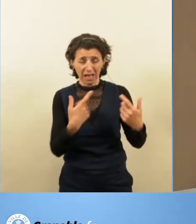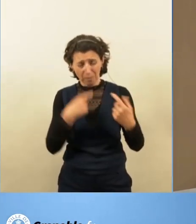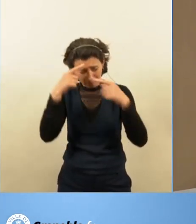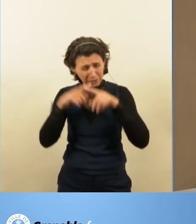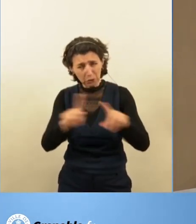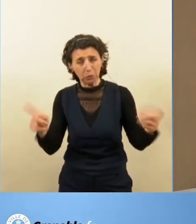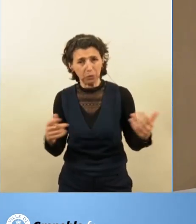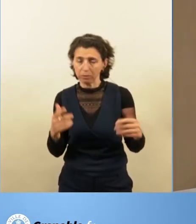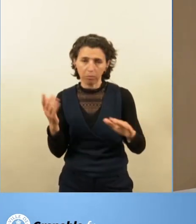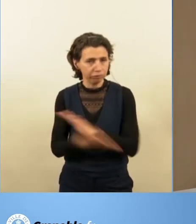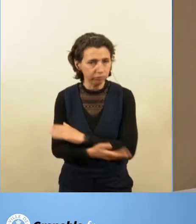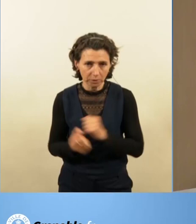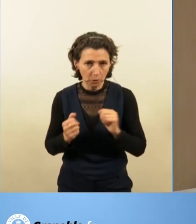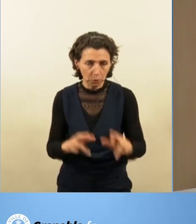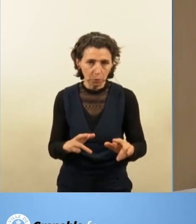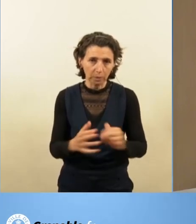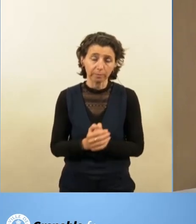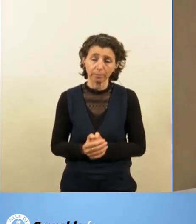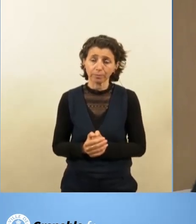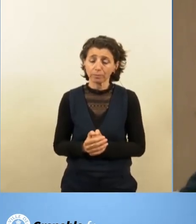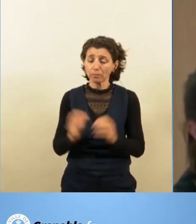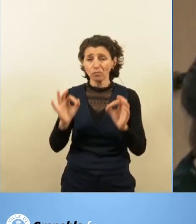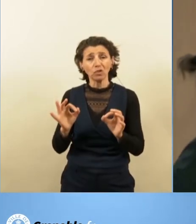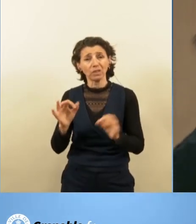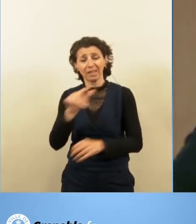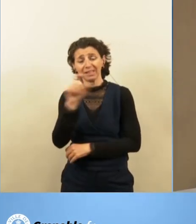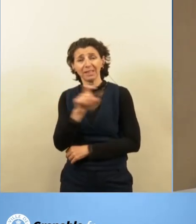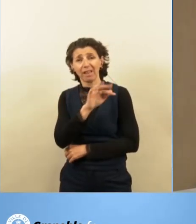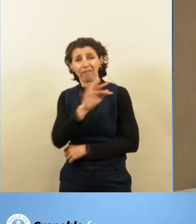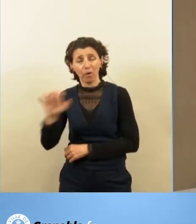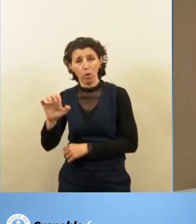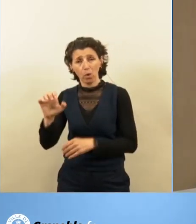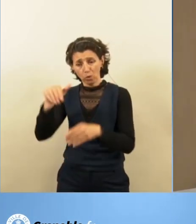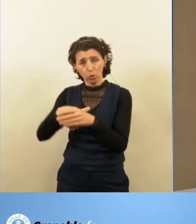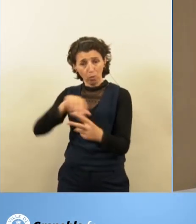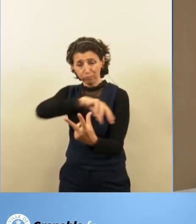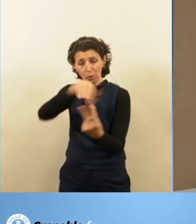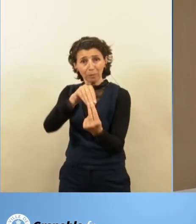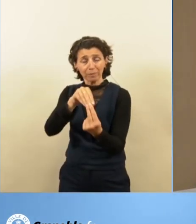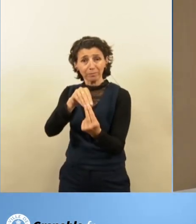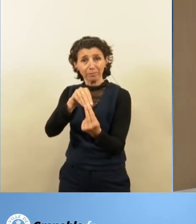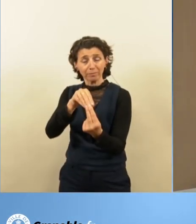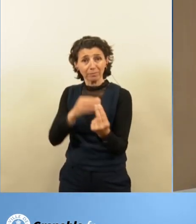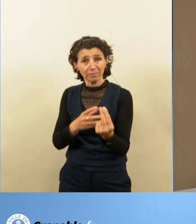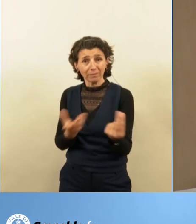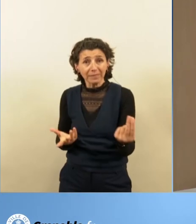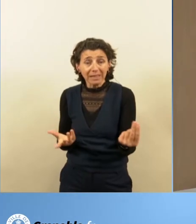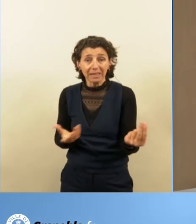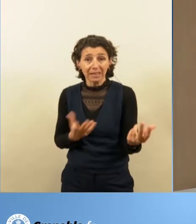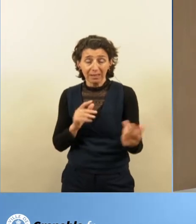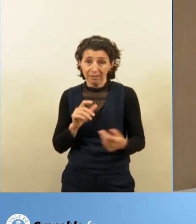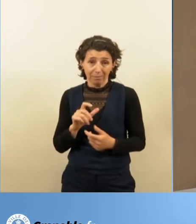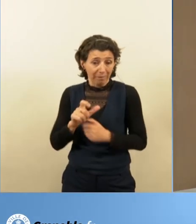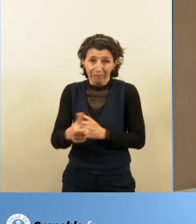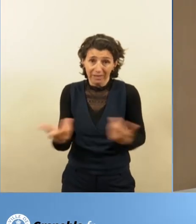pardon et dans les aides FFE on a eu malheureusement donc la combinaison de ces trois donc fort de